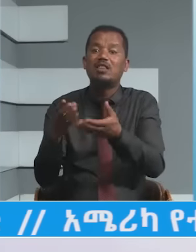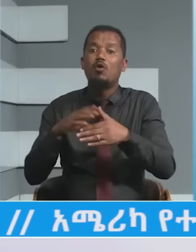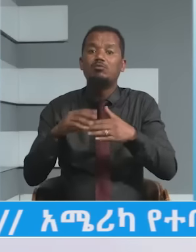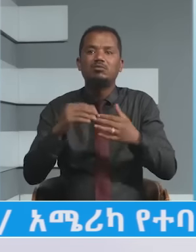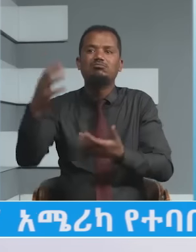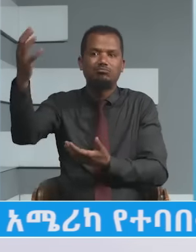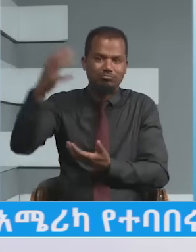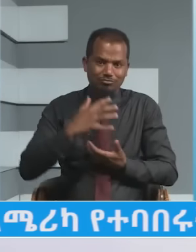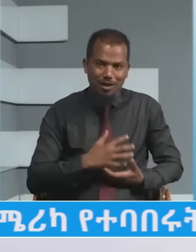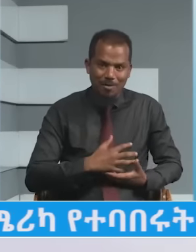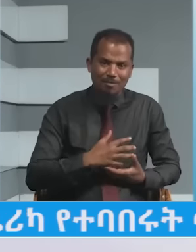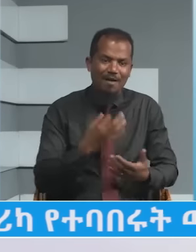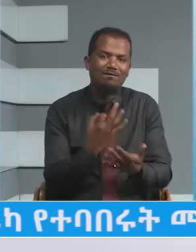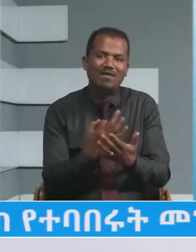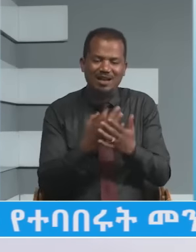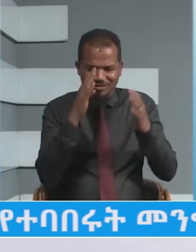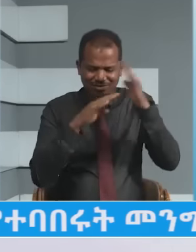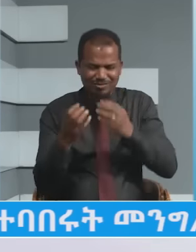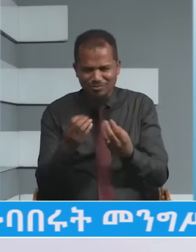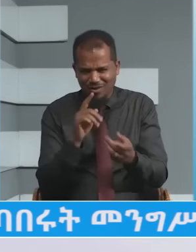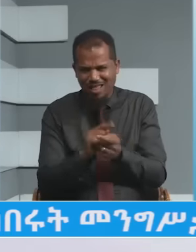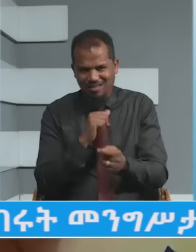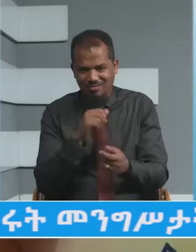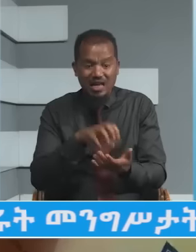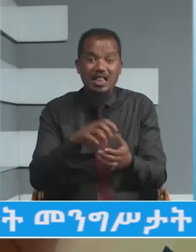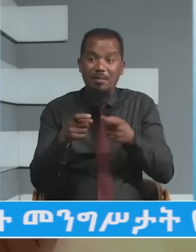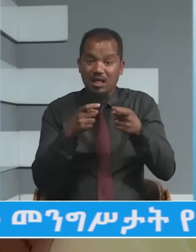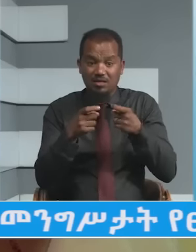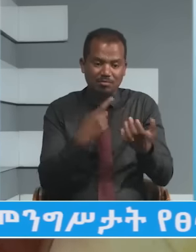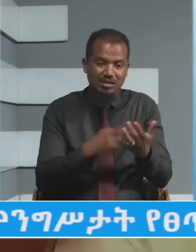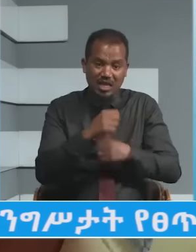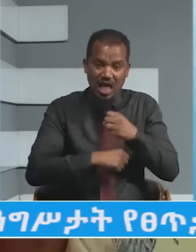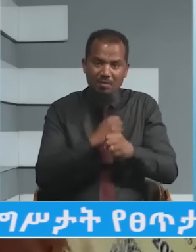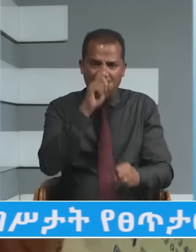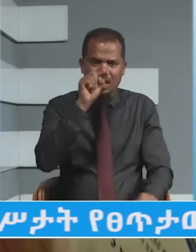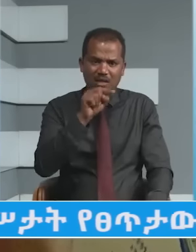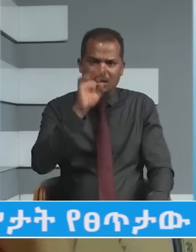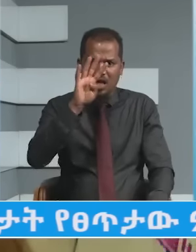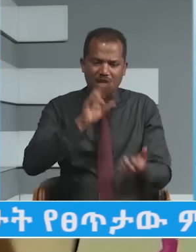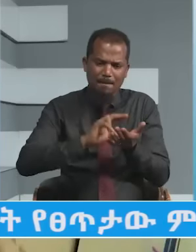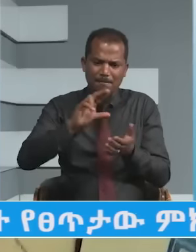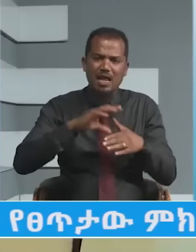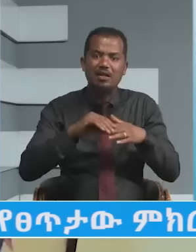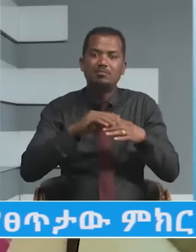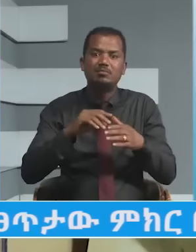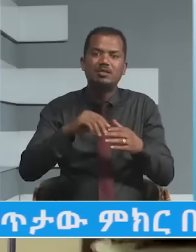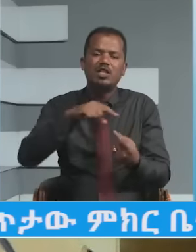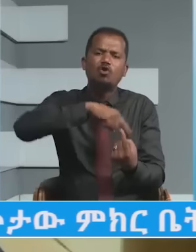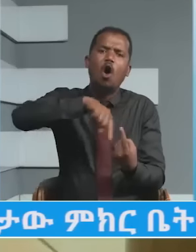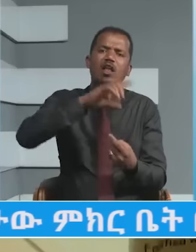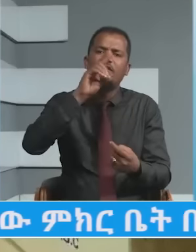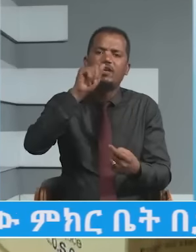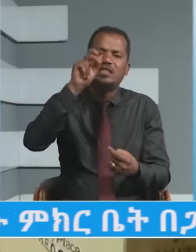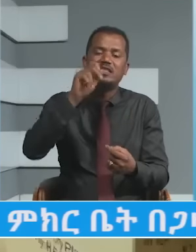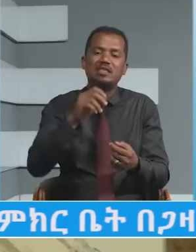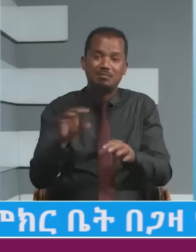ብር ስለሚያመጣ የፋይናንስ ችግሩ ብዙ አልገጠመንም። ከተማ አስተዳደሩ በዚህ ዓመት 1.4 ቢሊዮን ብር የተዘዋዋሪ